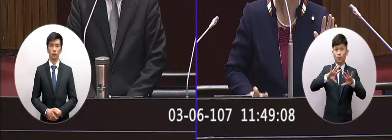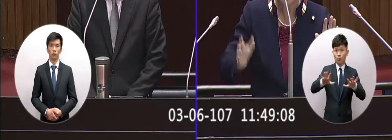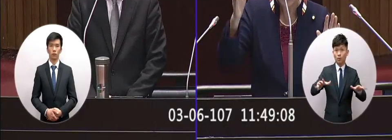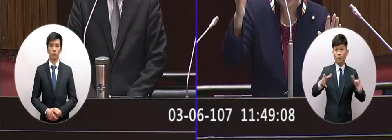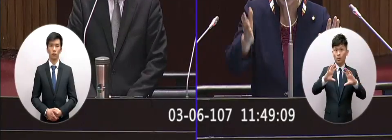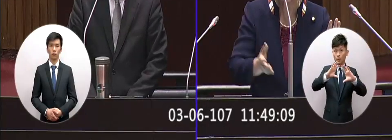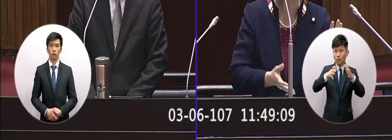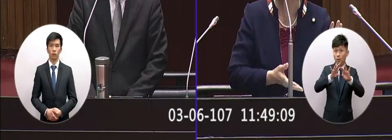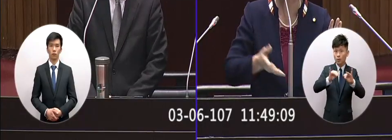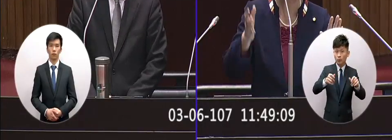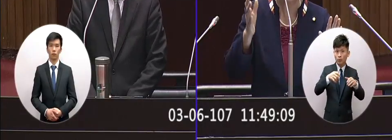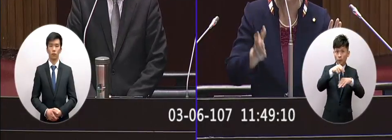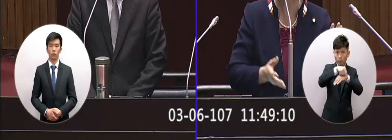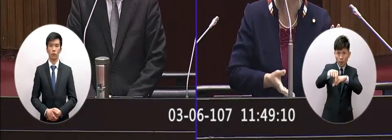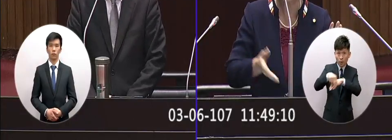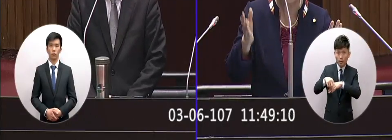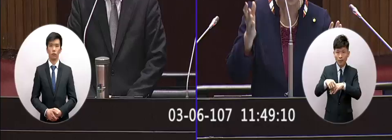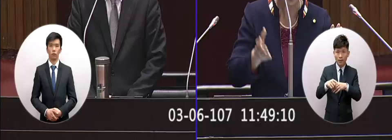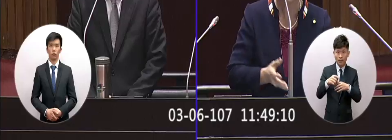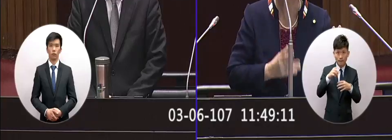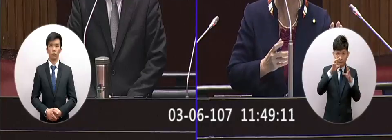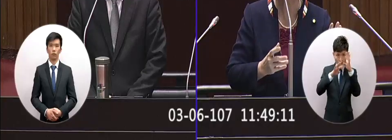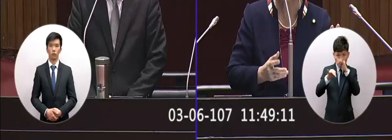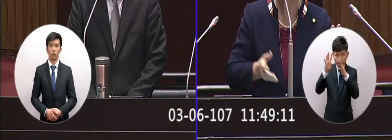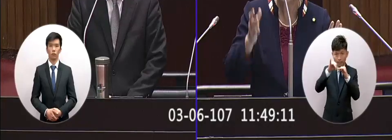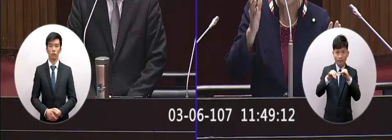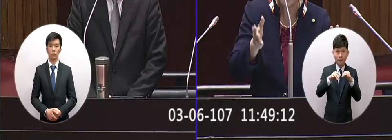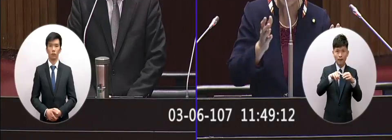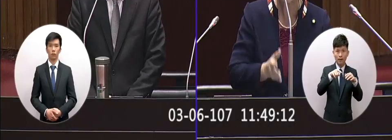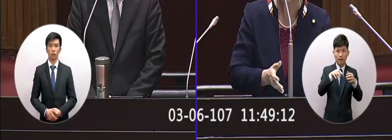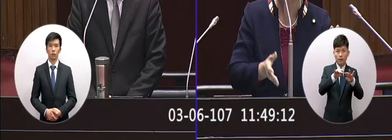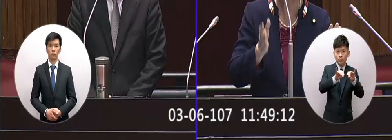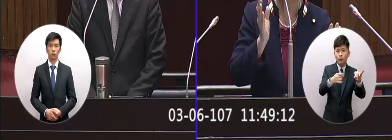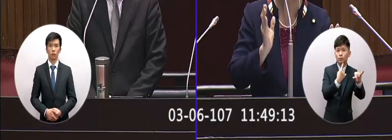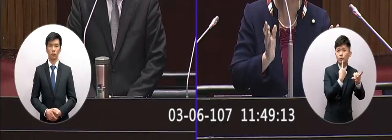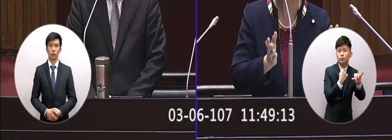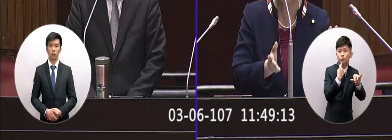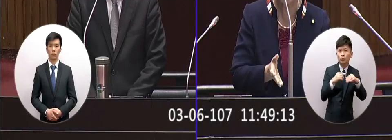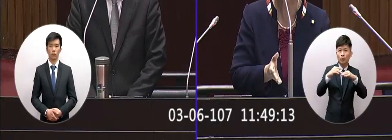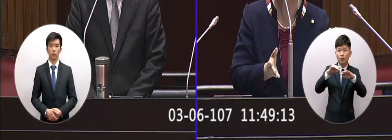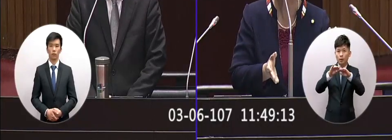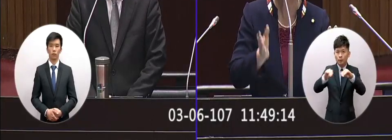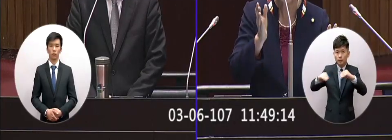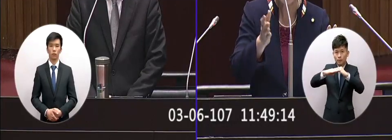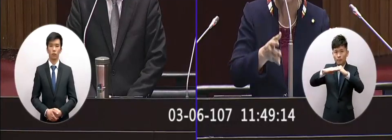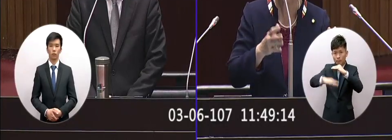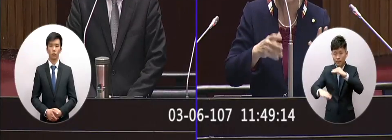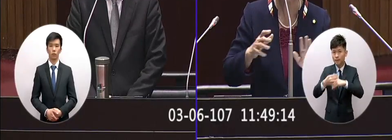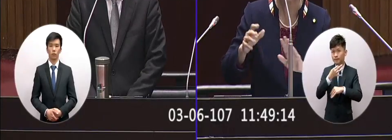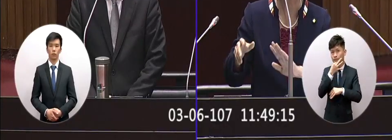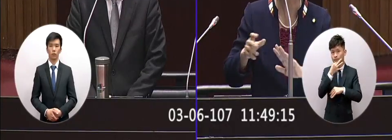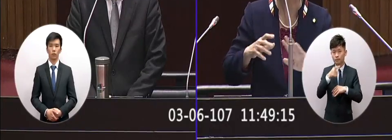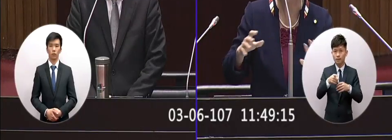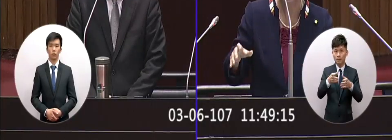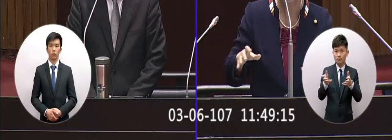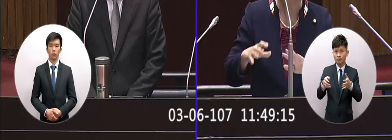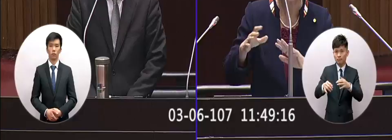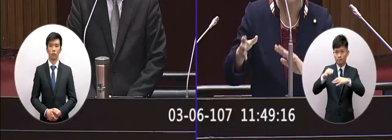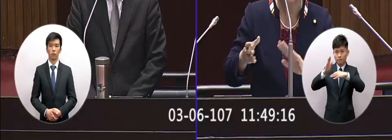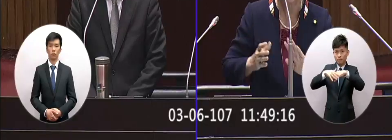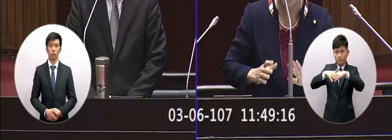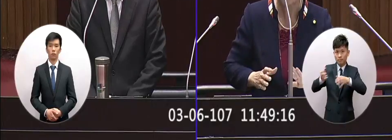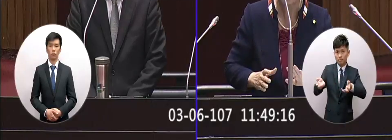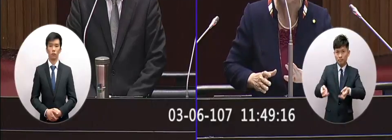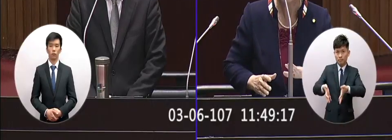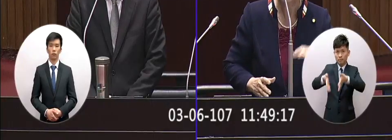划哪些是属于地质脆弱的地方，哪些是属于断层带，那些的地方就不应该再去建筑，他这些人应该怎么样的疏